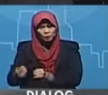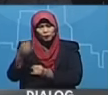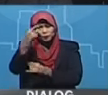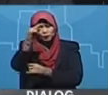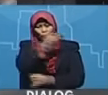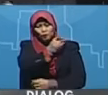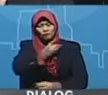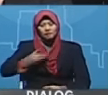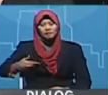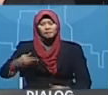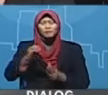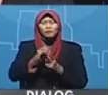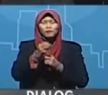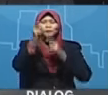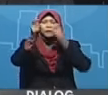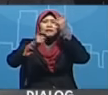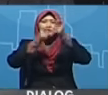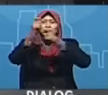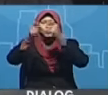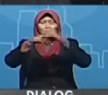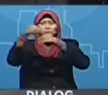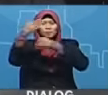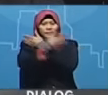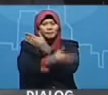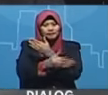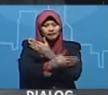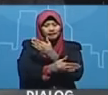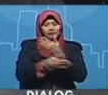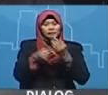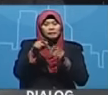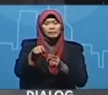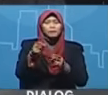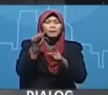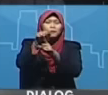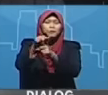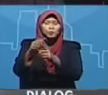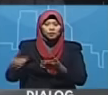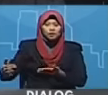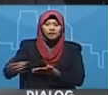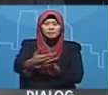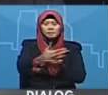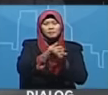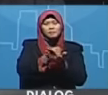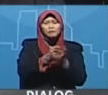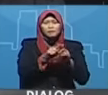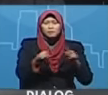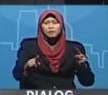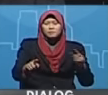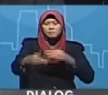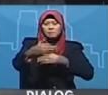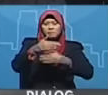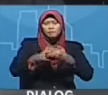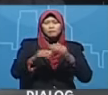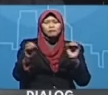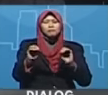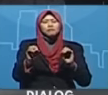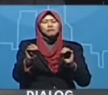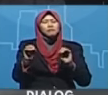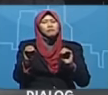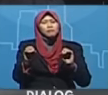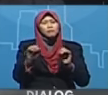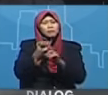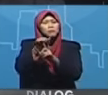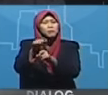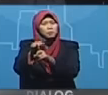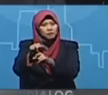umrah ataupun melancong ke luar negara, mereka ini melakukan penipuan, buat collection dan sebagainya, tapi mereka ini tidak melaksanakannya sebenarnya,